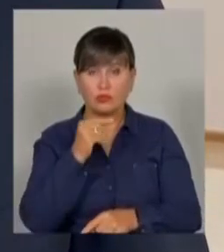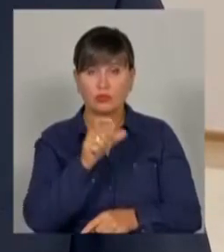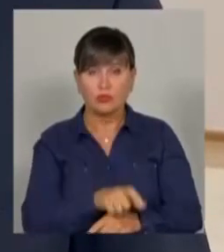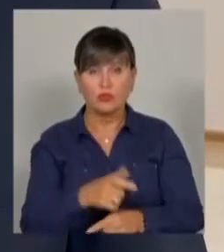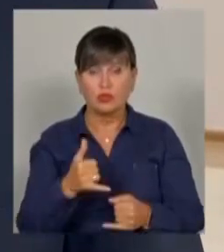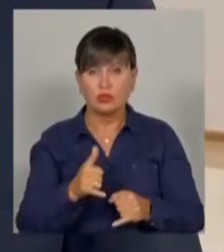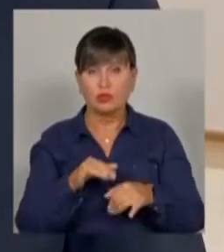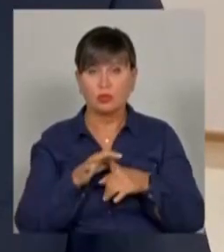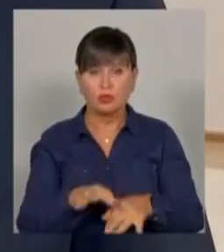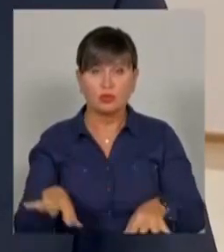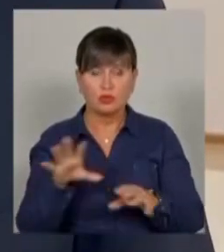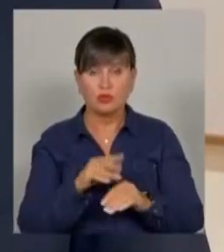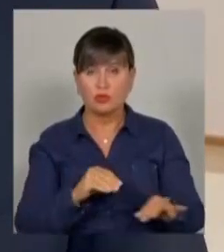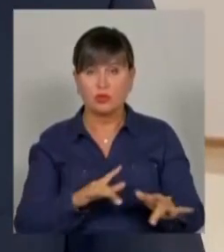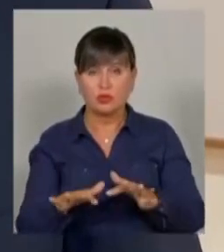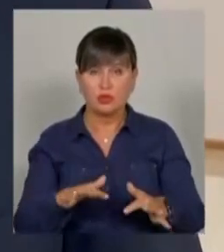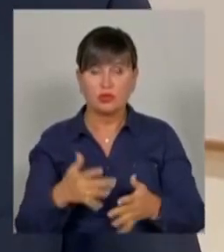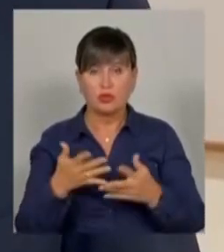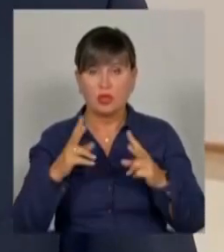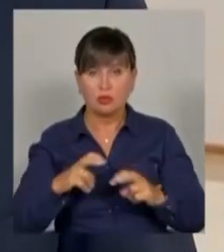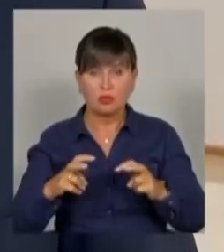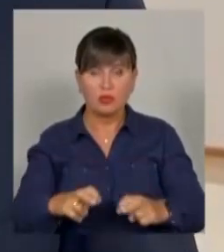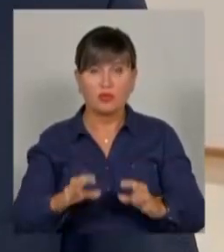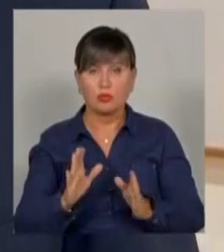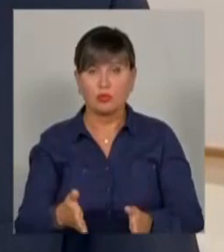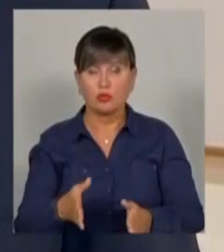необходимые следственные действия с назначением экспертных